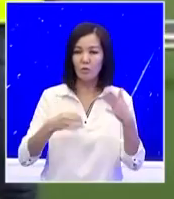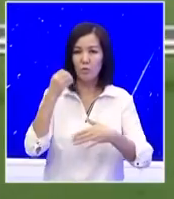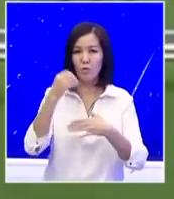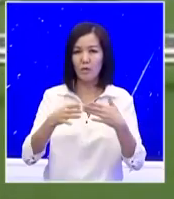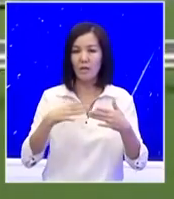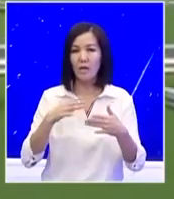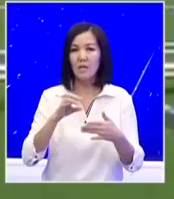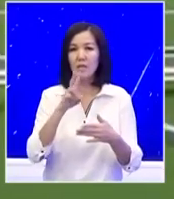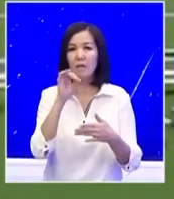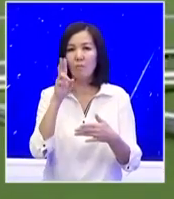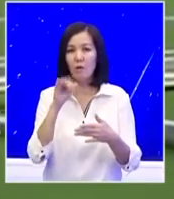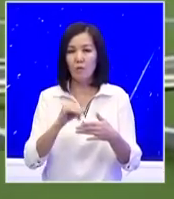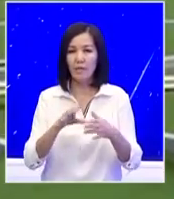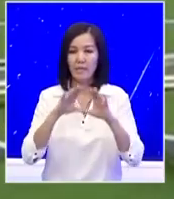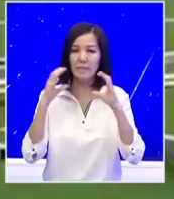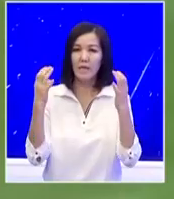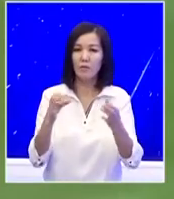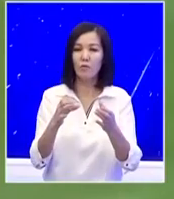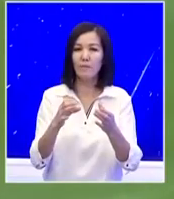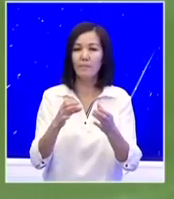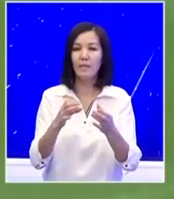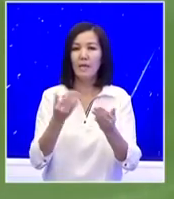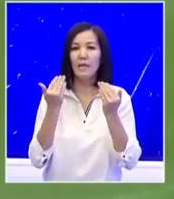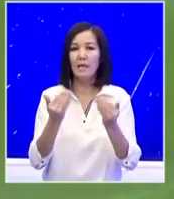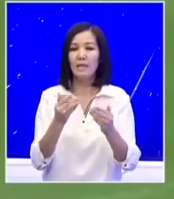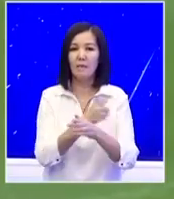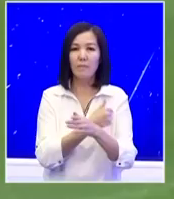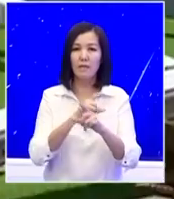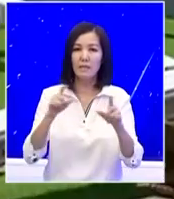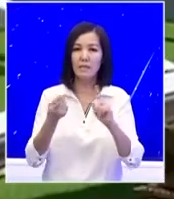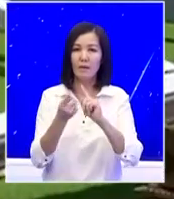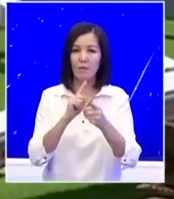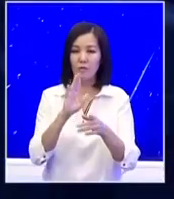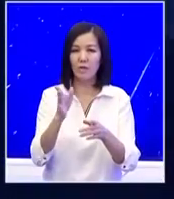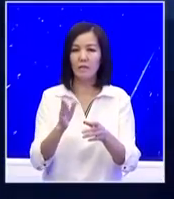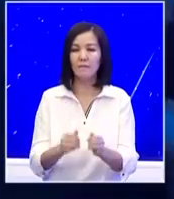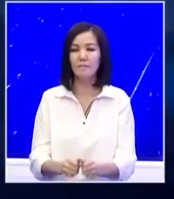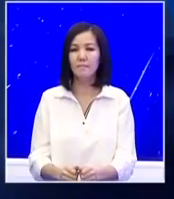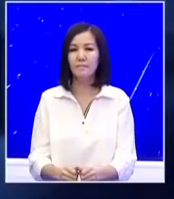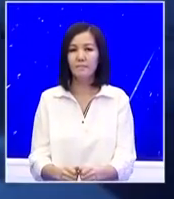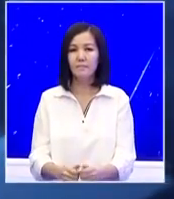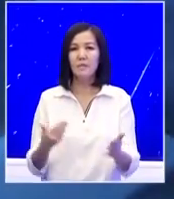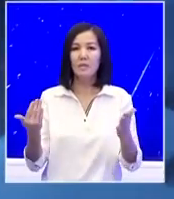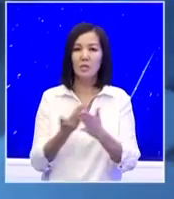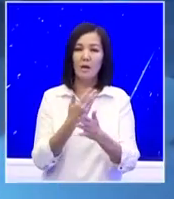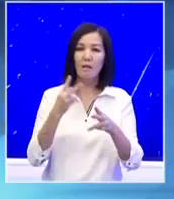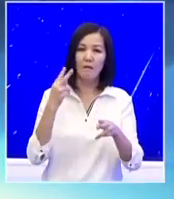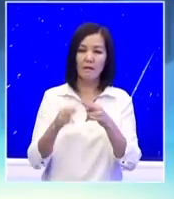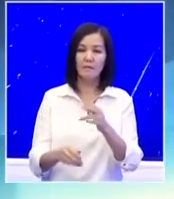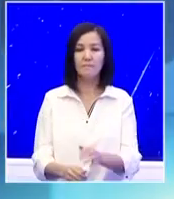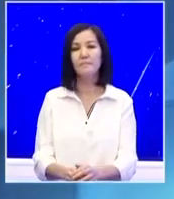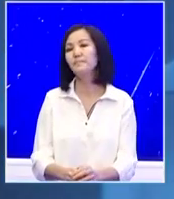болған Сан-Паулудағы Эстадио-де Пакаэмбуда медицина нысаны ретінде пайдаланылып жатыр. Жарқын Нұрланұлы,